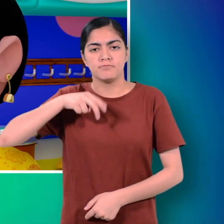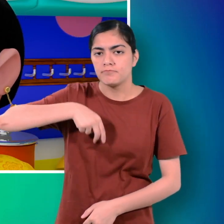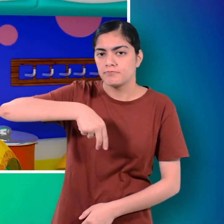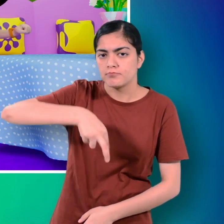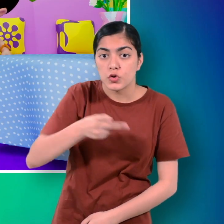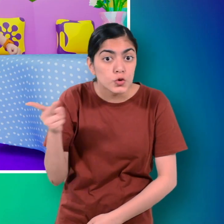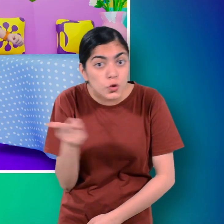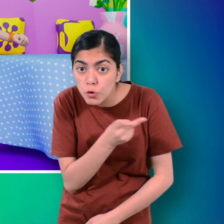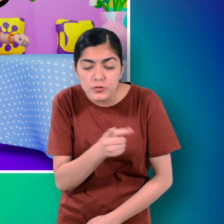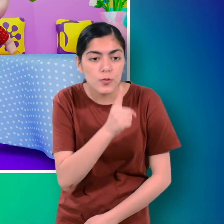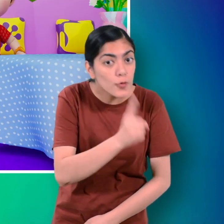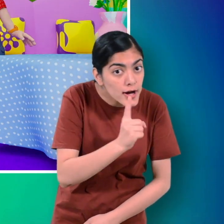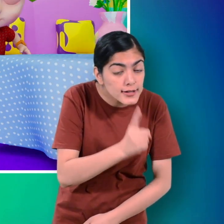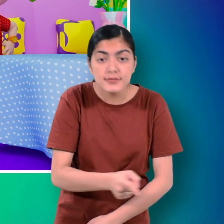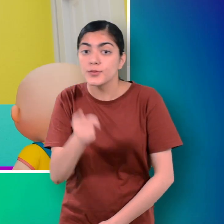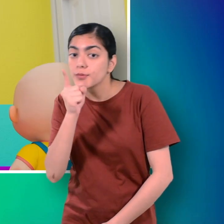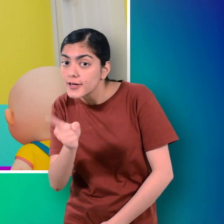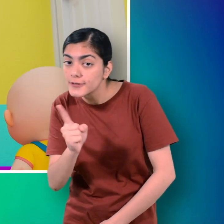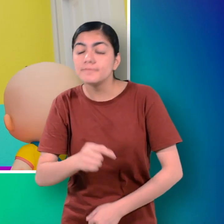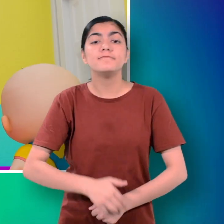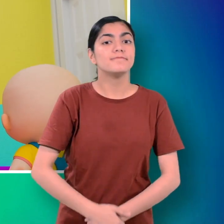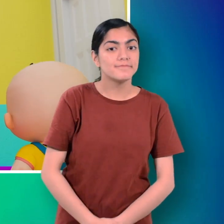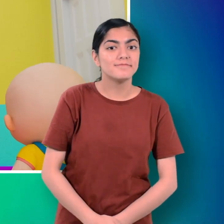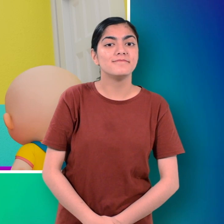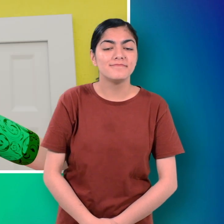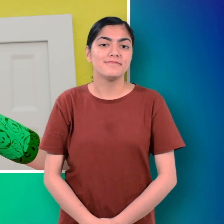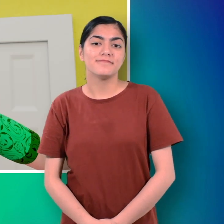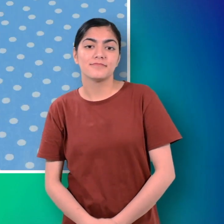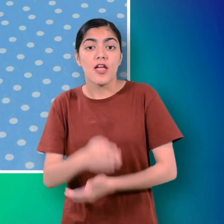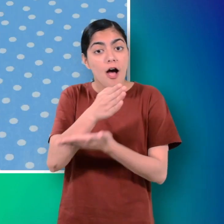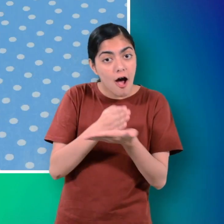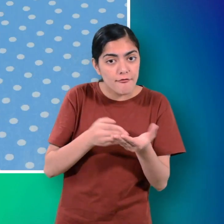झगड़ा सुनकर मम्मी आई, दोनों को फिर डांट लगाई।